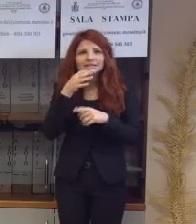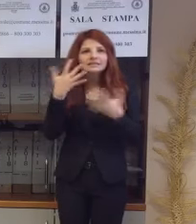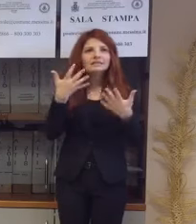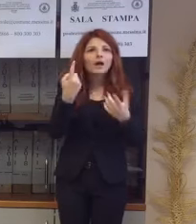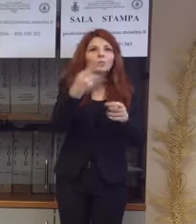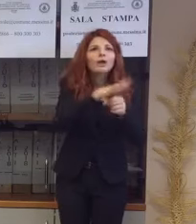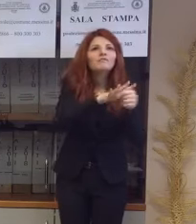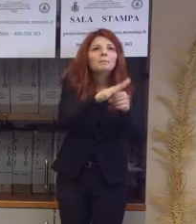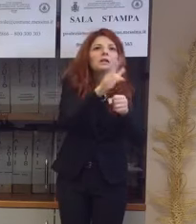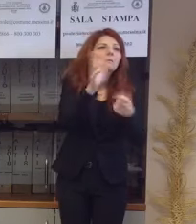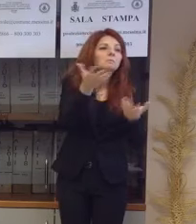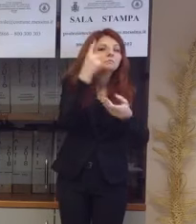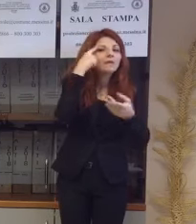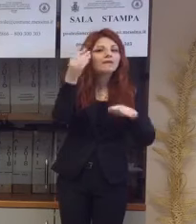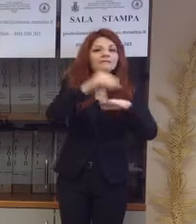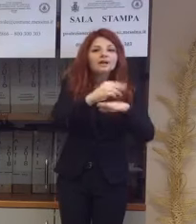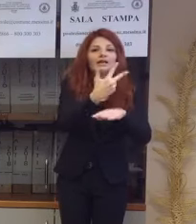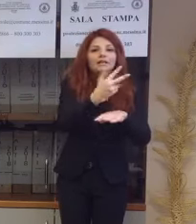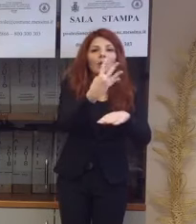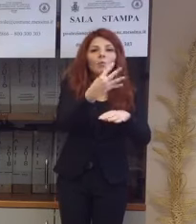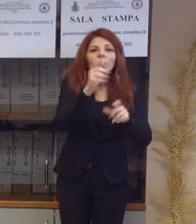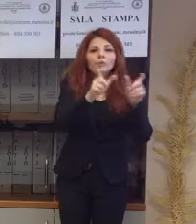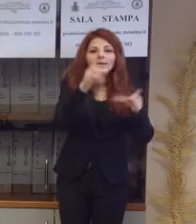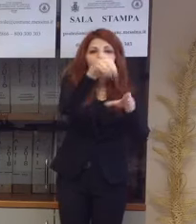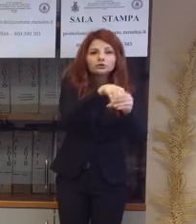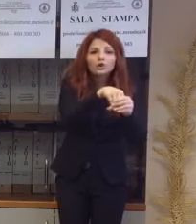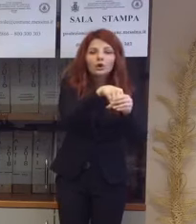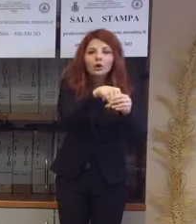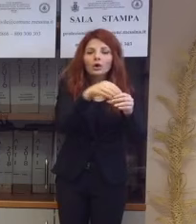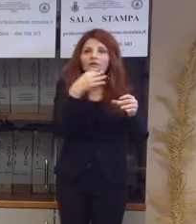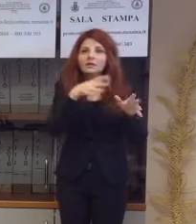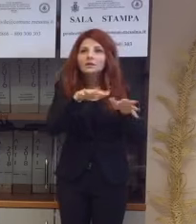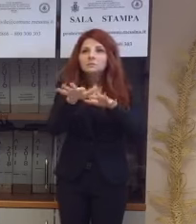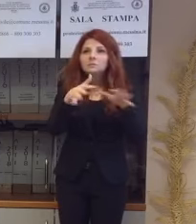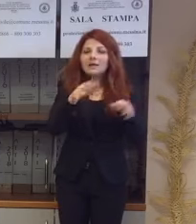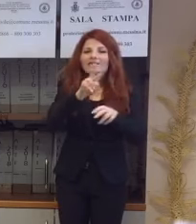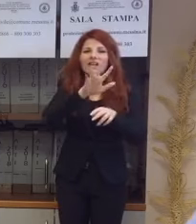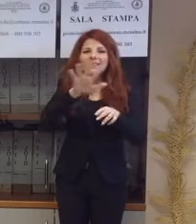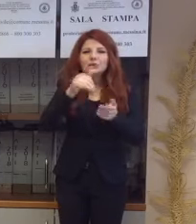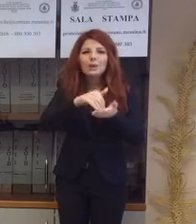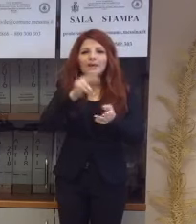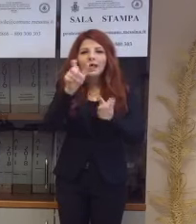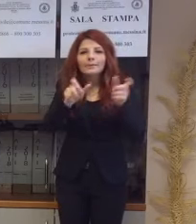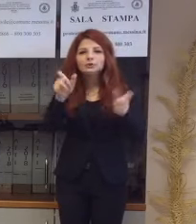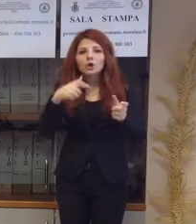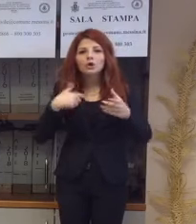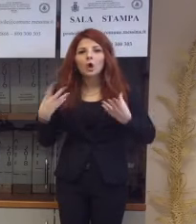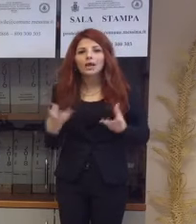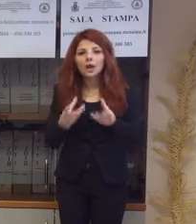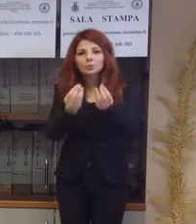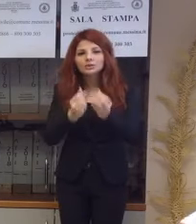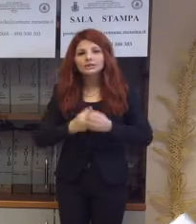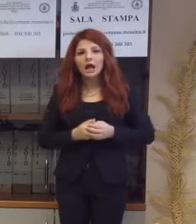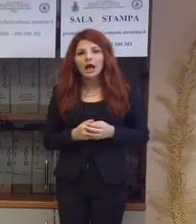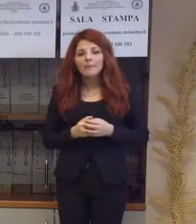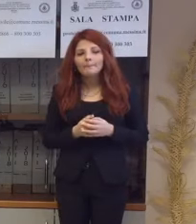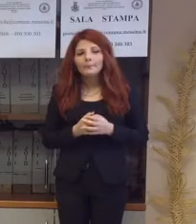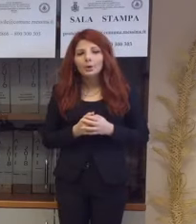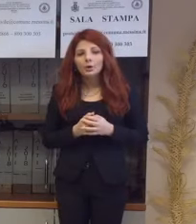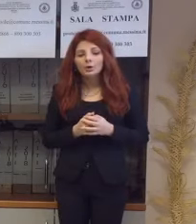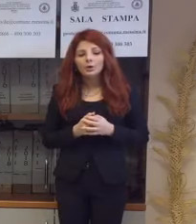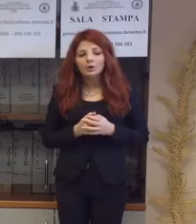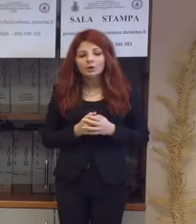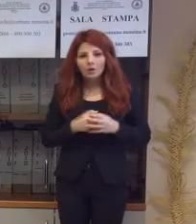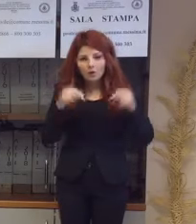25.000 persone che noi stiamo sostenendo, noi, questa struttura, la lungimiranza